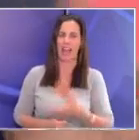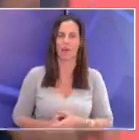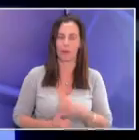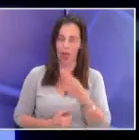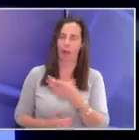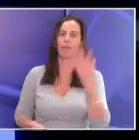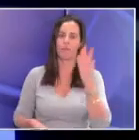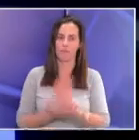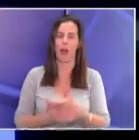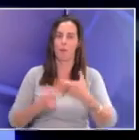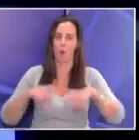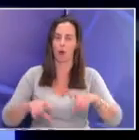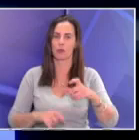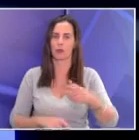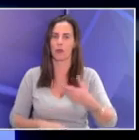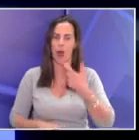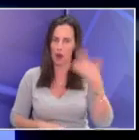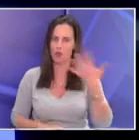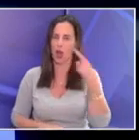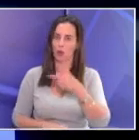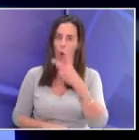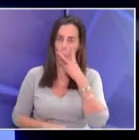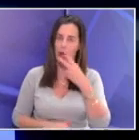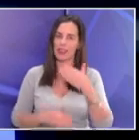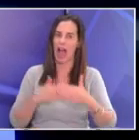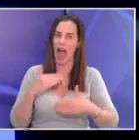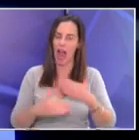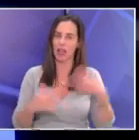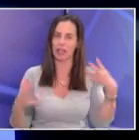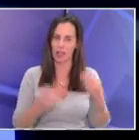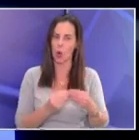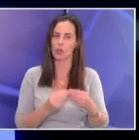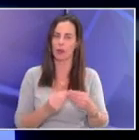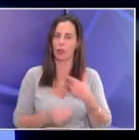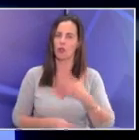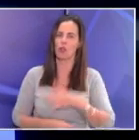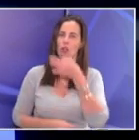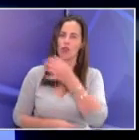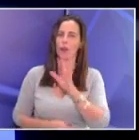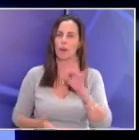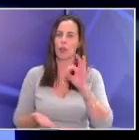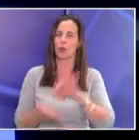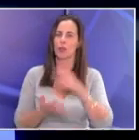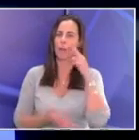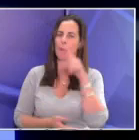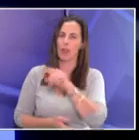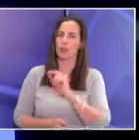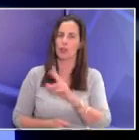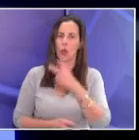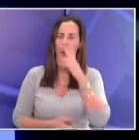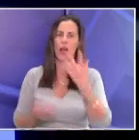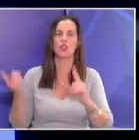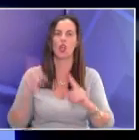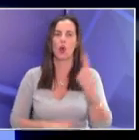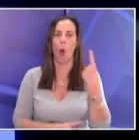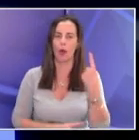את נמצאת במועצת העיר קצת יותר שנים, את רואה את התהליכים לאורך זמן, ואני רוצה לשאול אותך מהפרספקטיבה שאת מסתכלת על מה